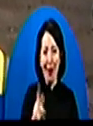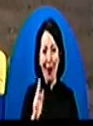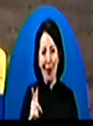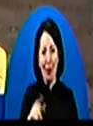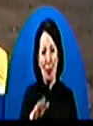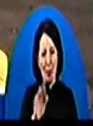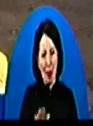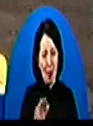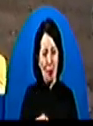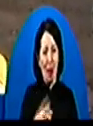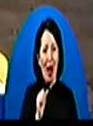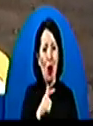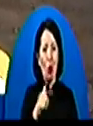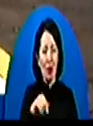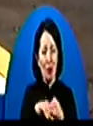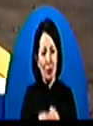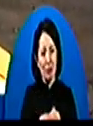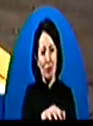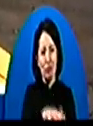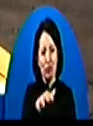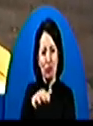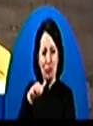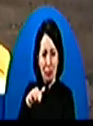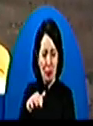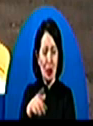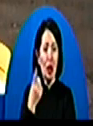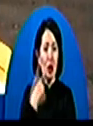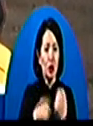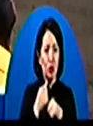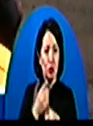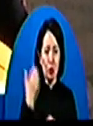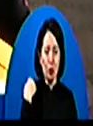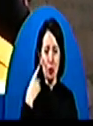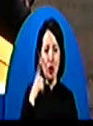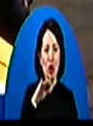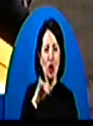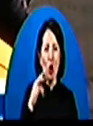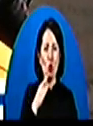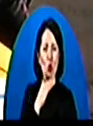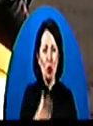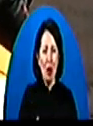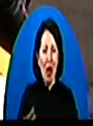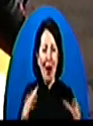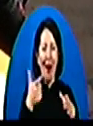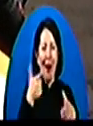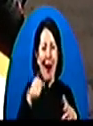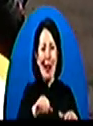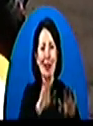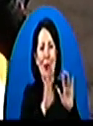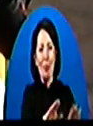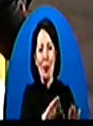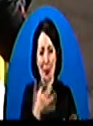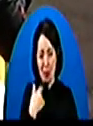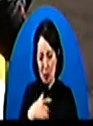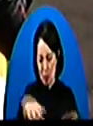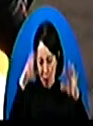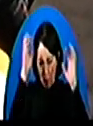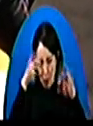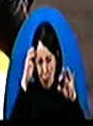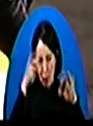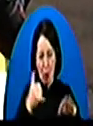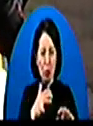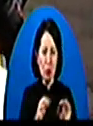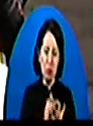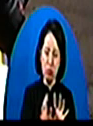бол бид агуулах савнуудад хадгалсан. За өнгөрсөн жил бол бид тооны шуудаан тэгээд одоо гадаа хадгалсан. Тэрнтэй холбогдуулаад ус бороо тэг